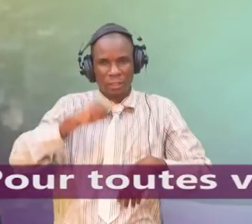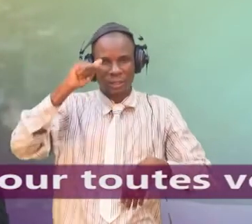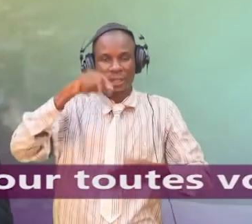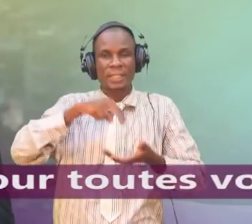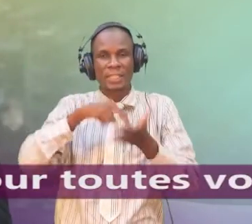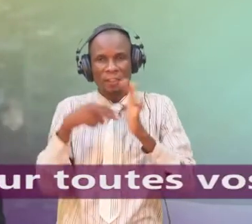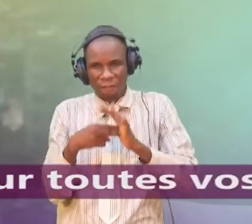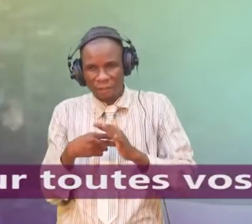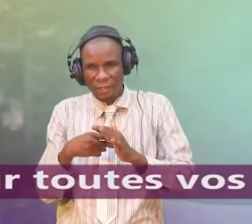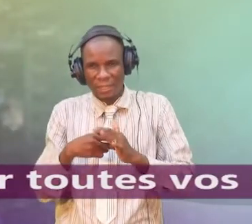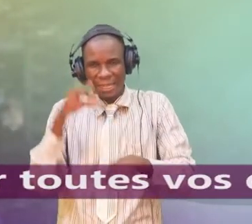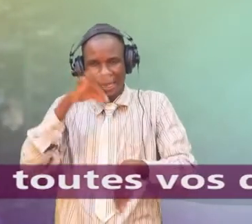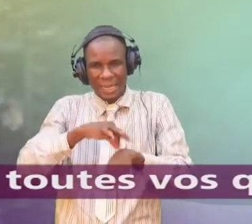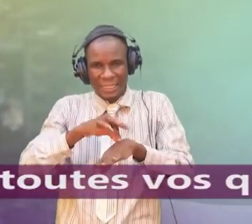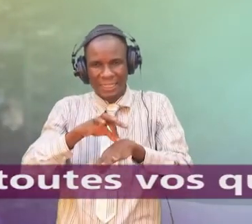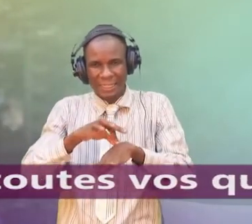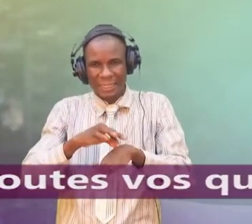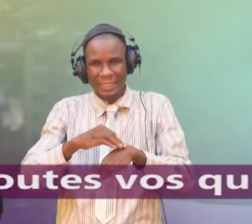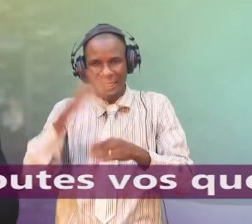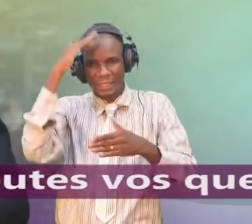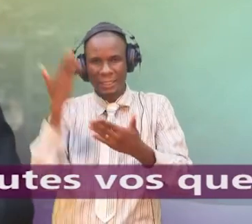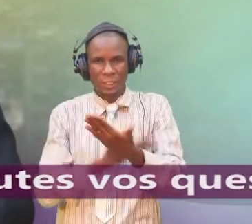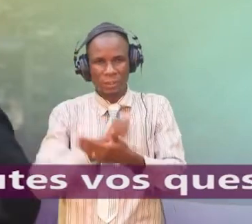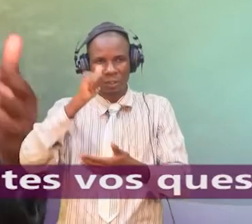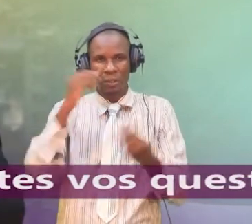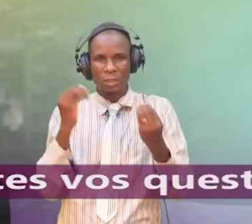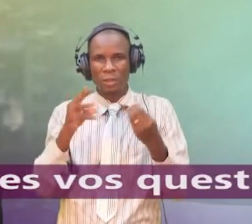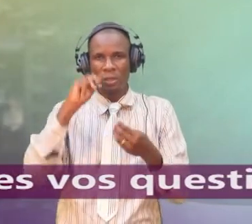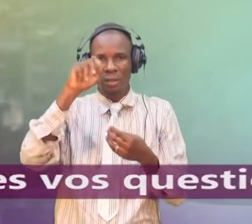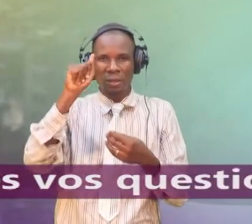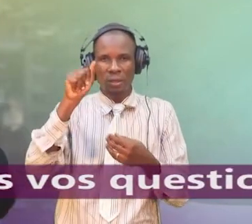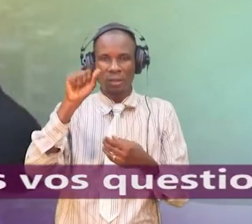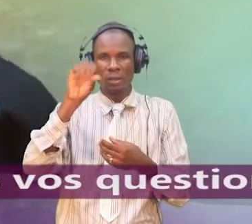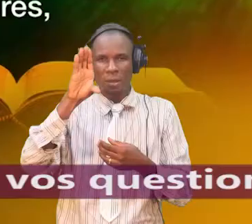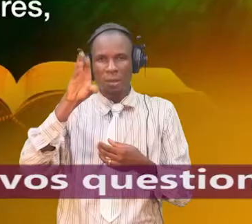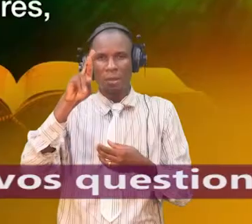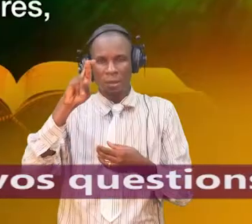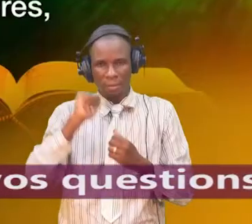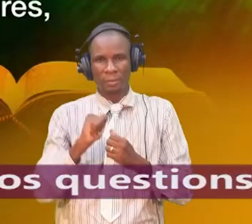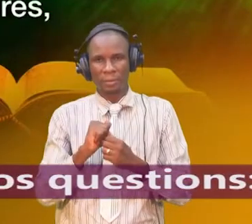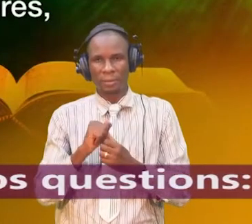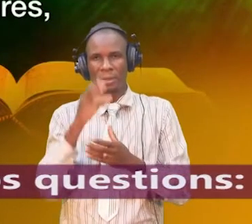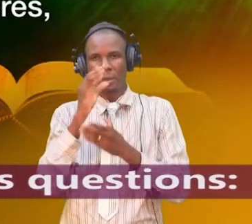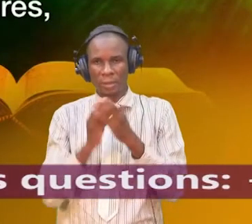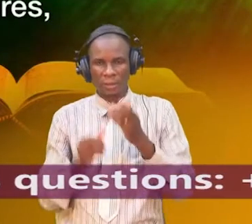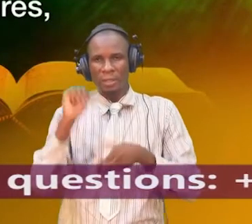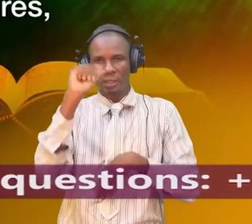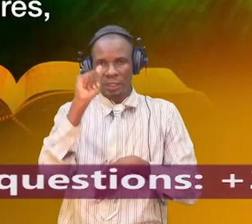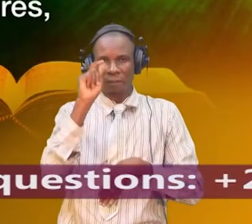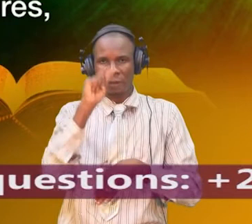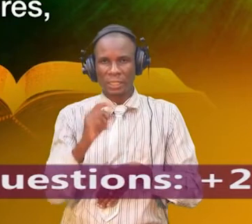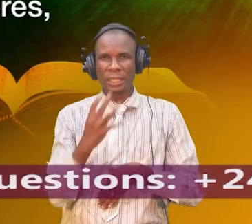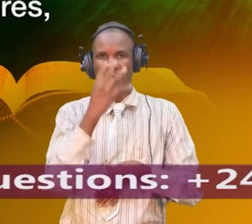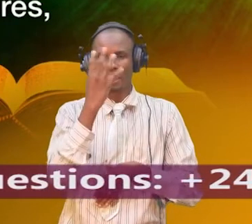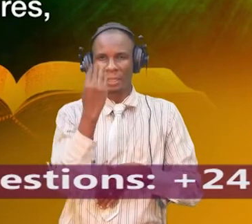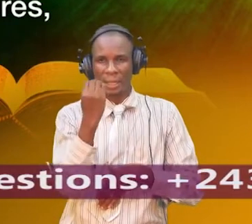lisumu kati na ye. Talatina nini tozotanga na Petelo ya yambo mokapo ya yambo eteni ya zomi na mwambe boye.